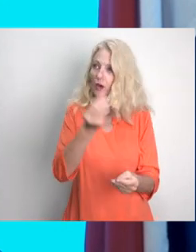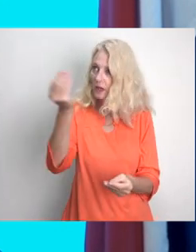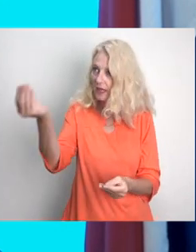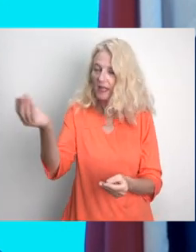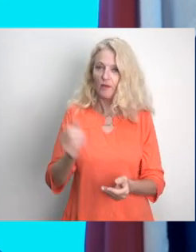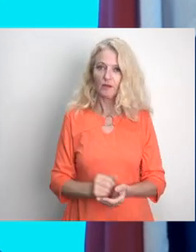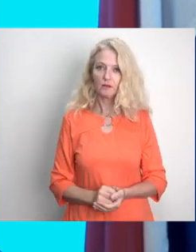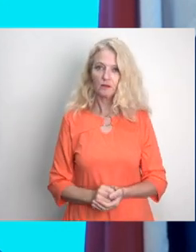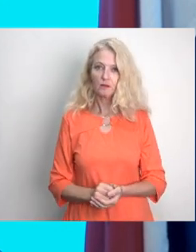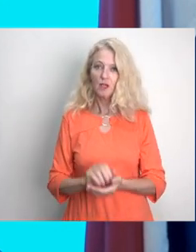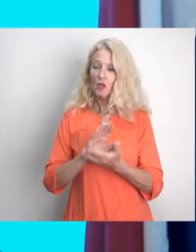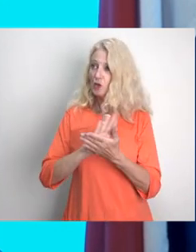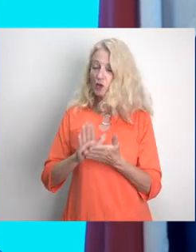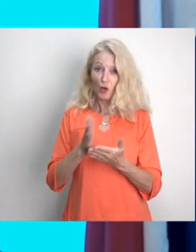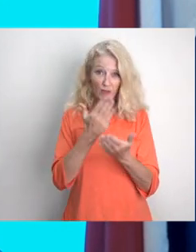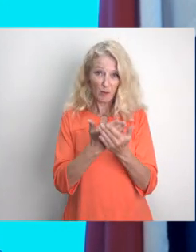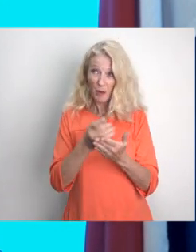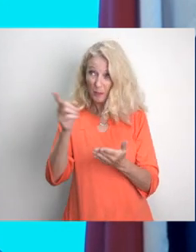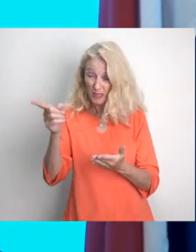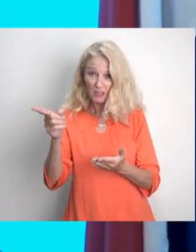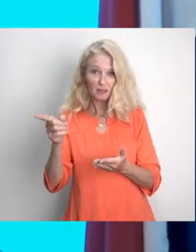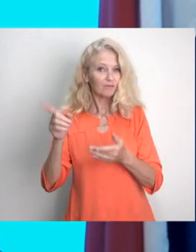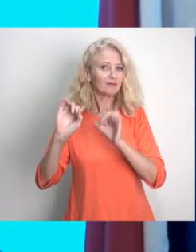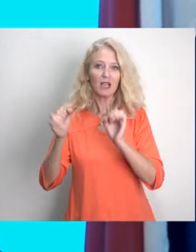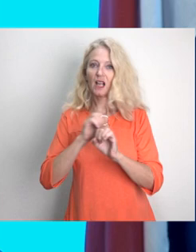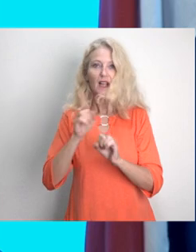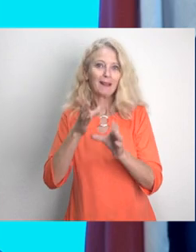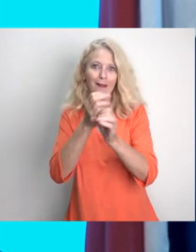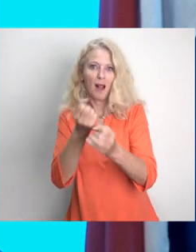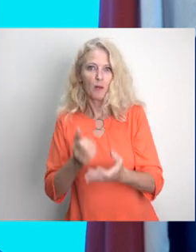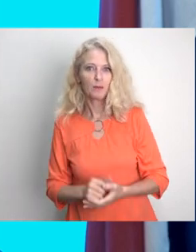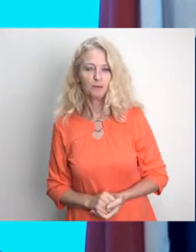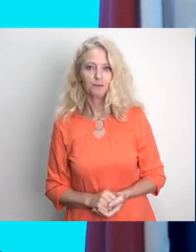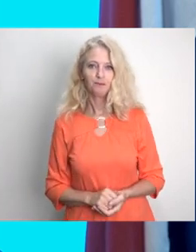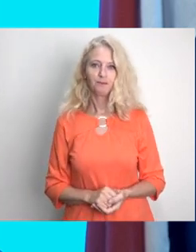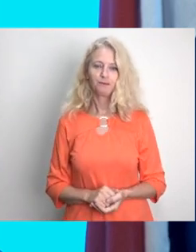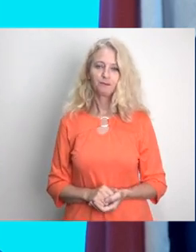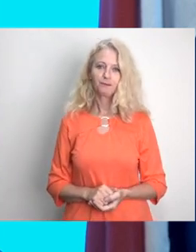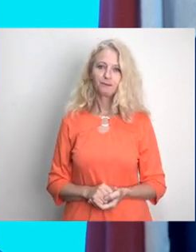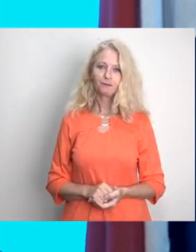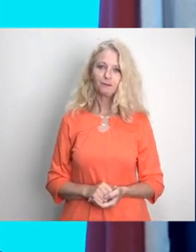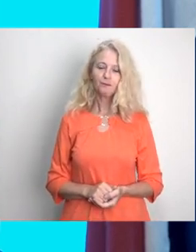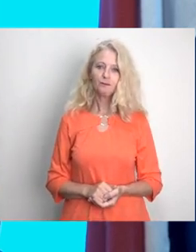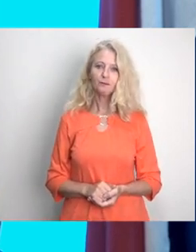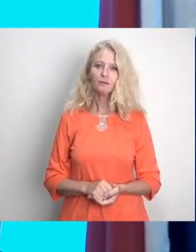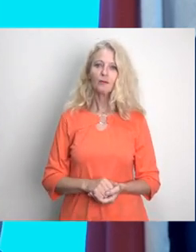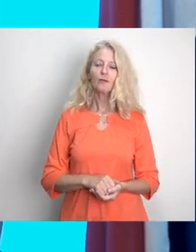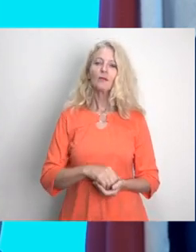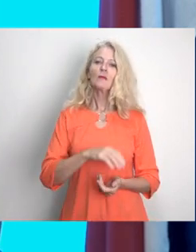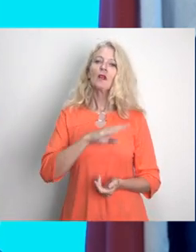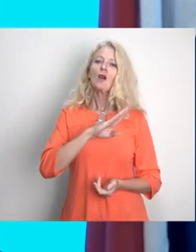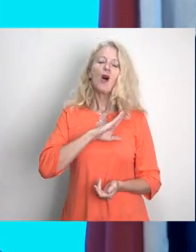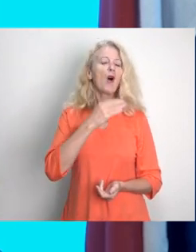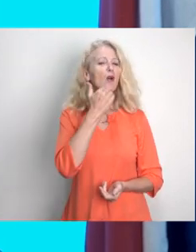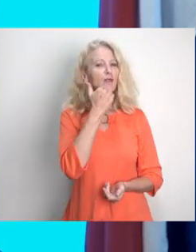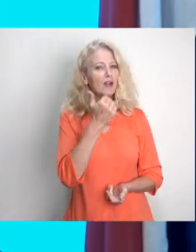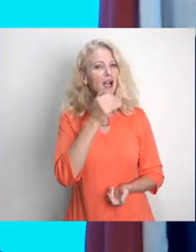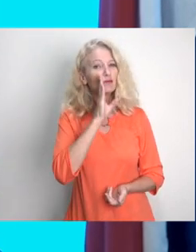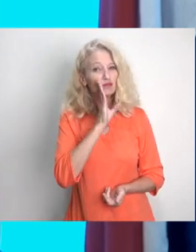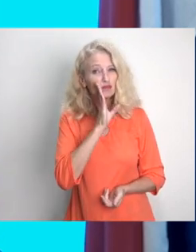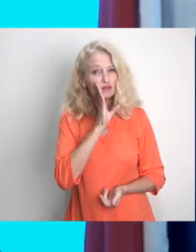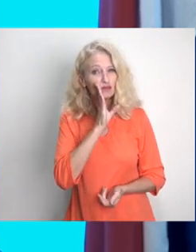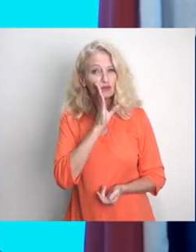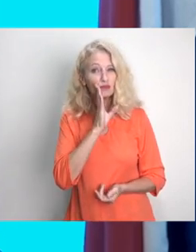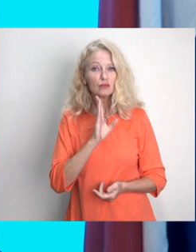omdat zonder deze bewijsstukken het verzoek niet verder afgehandeld kan worden. Ook wil ik personen verzoeken